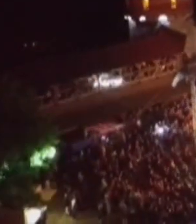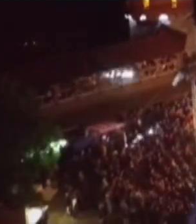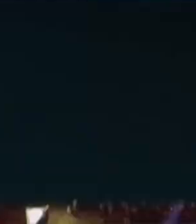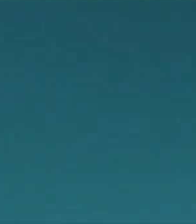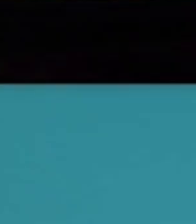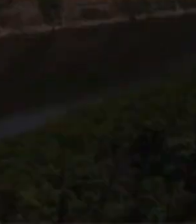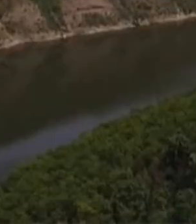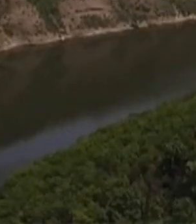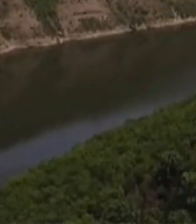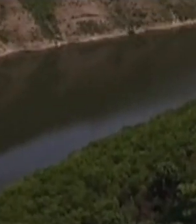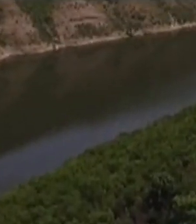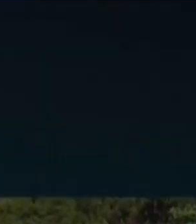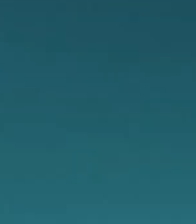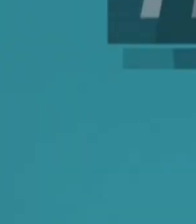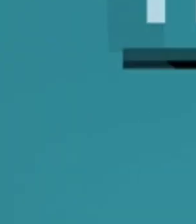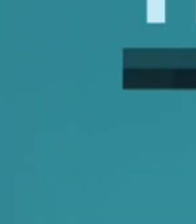Музика